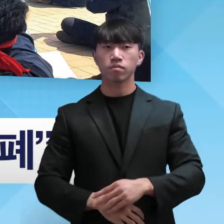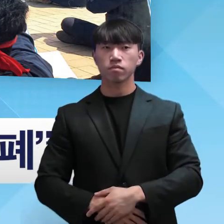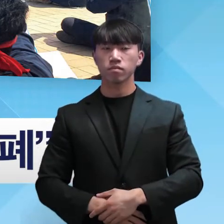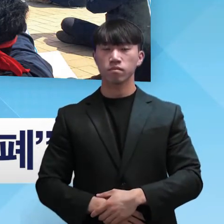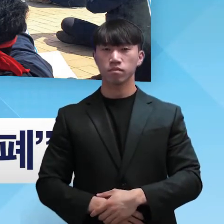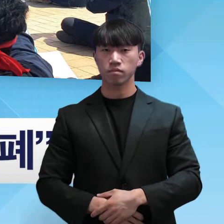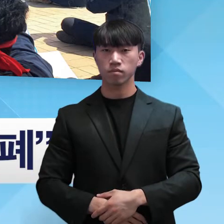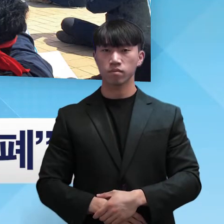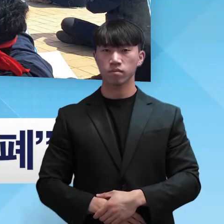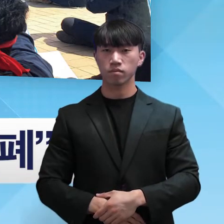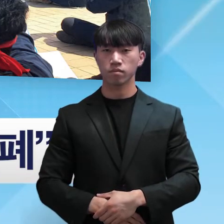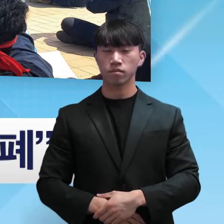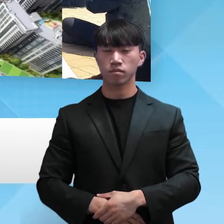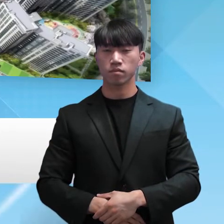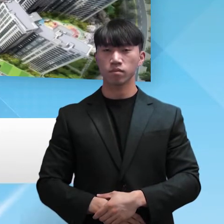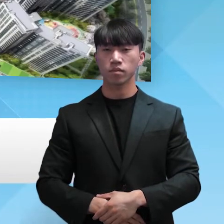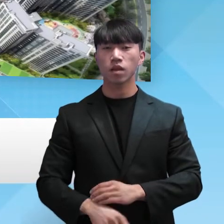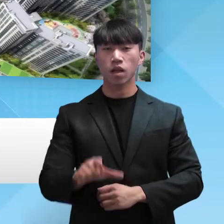예고했습니다.